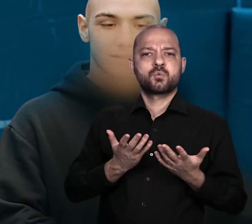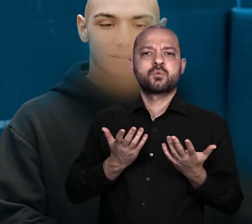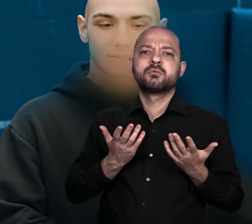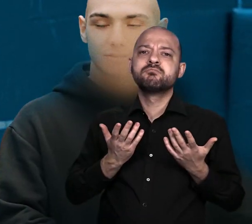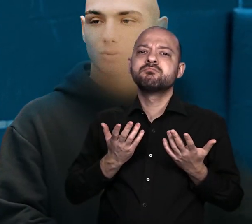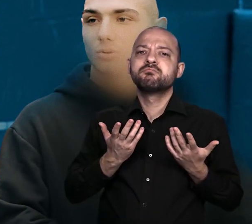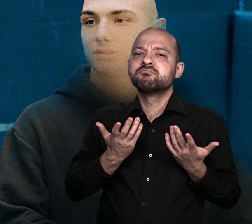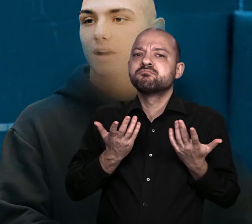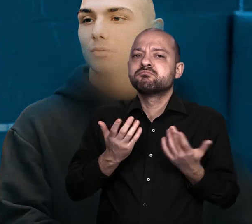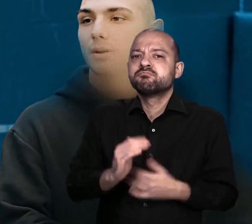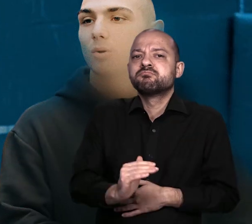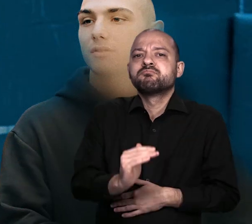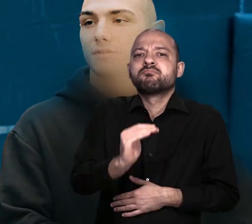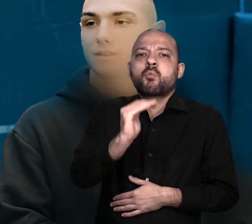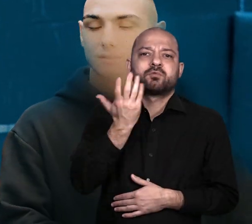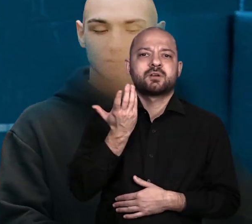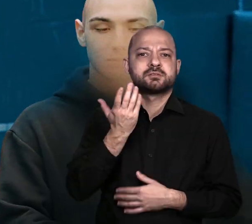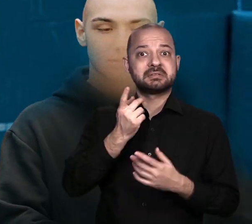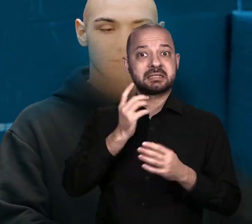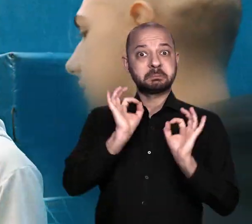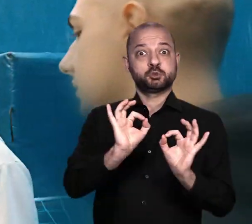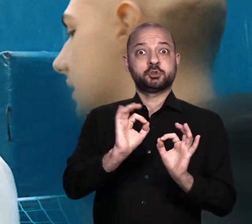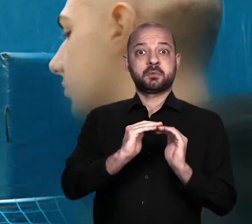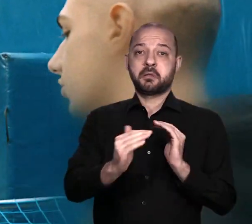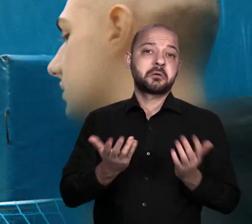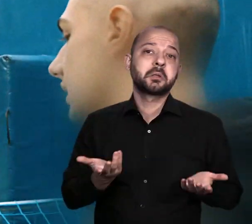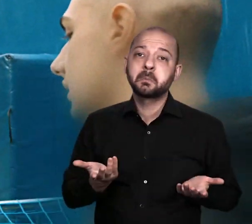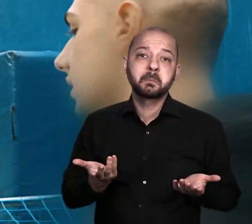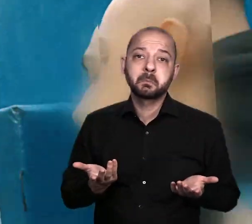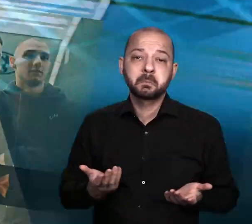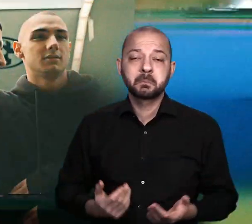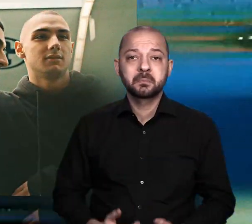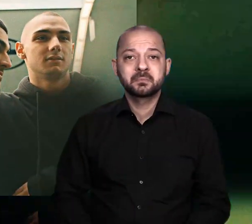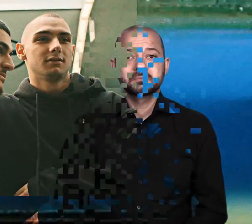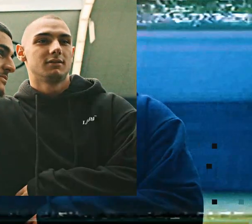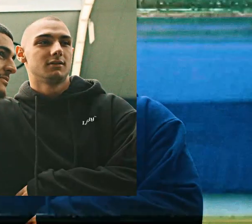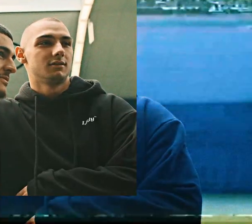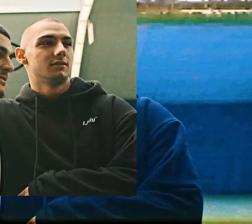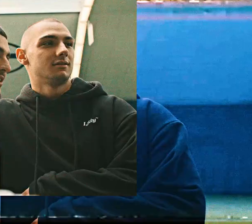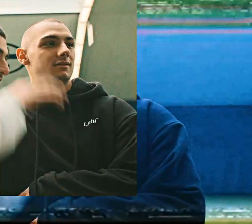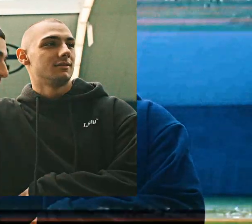eigentlich ist ja das Zuhause da, wo man aufgewachsen ist und das ist kein bestimmtes Land. Bis